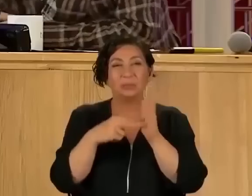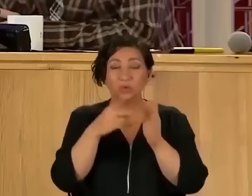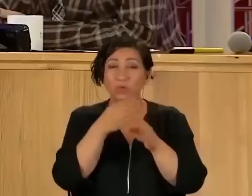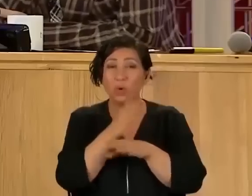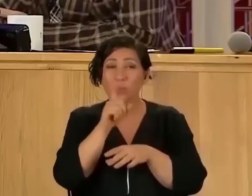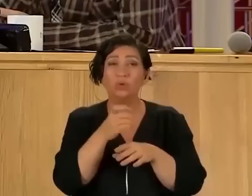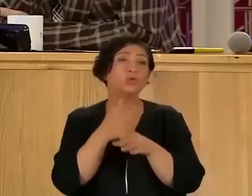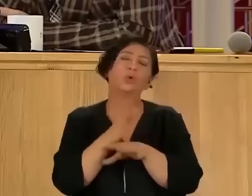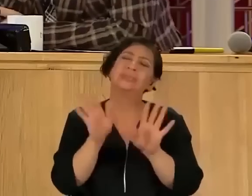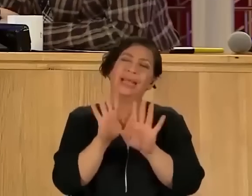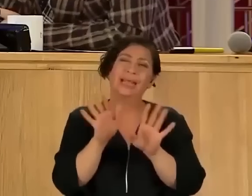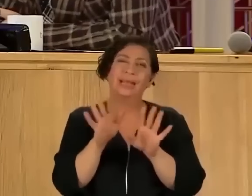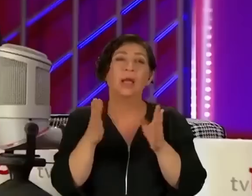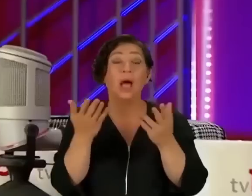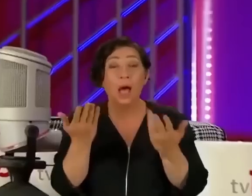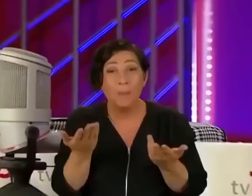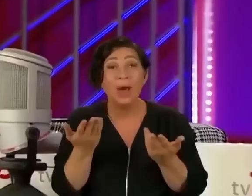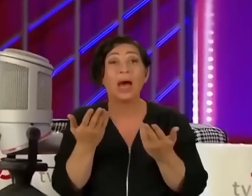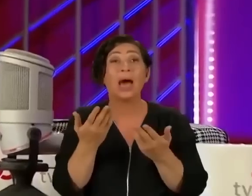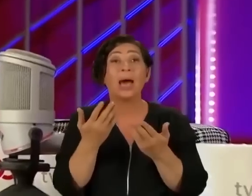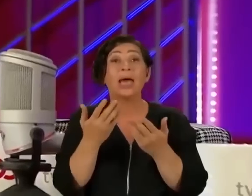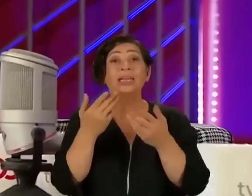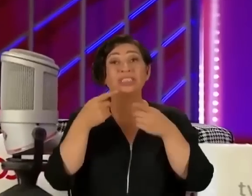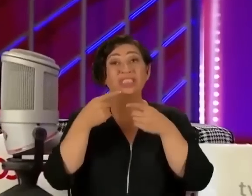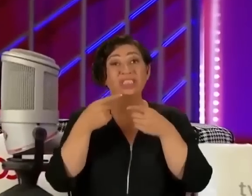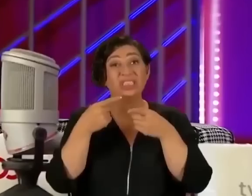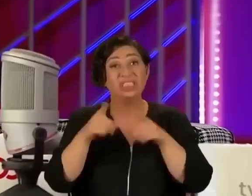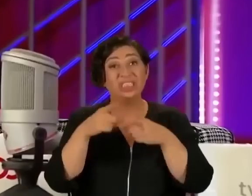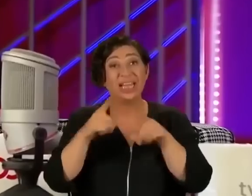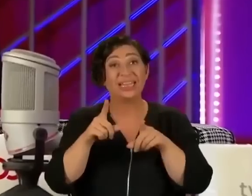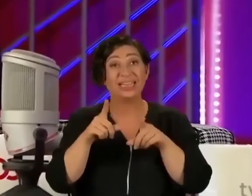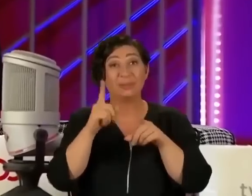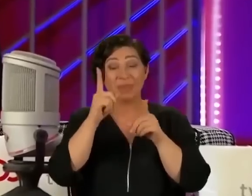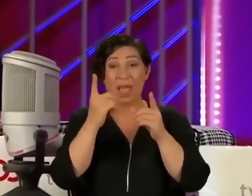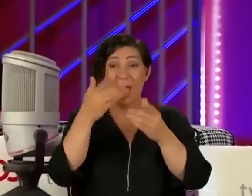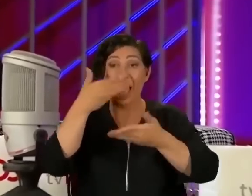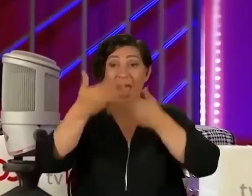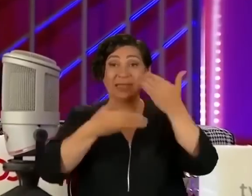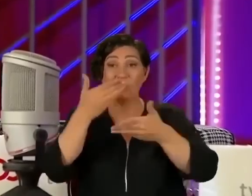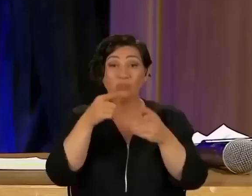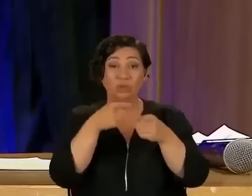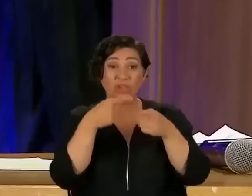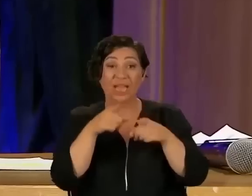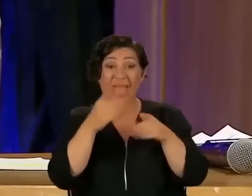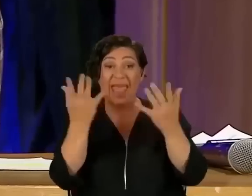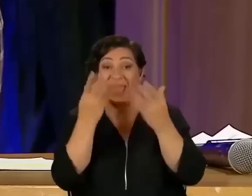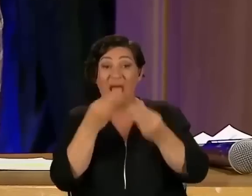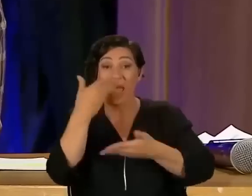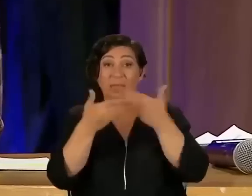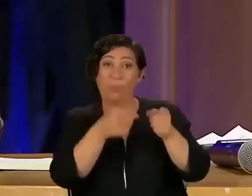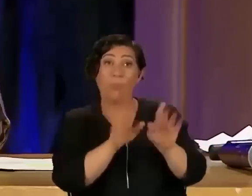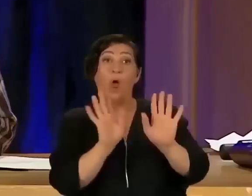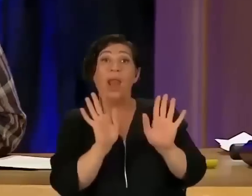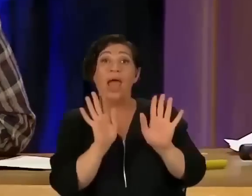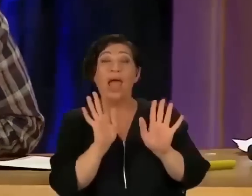Bu çok doğru değil aslında. Değil. Tabii, çünkü herhalde şakanın optimum anlatılma tarzı var. Bu şaka ancak bu şekilde en iyi